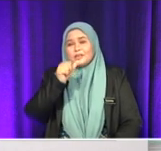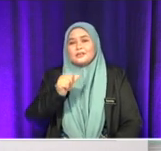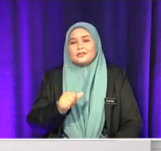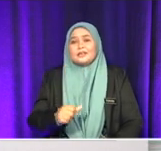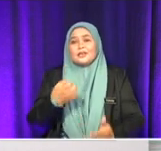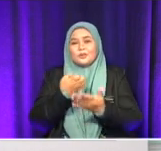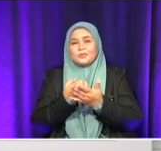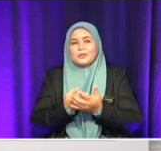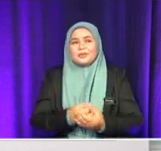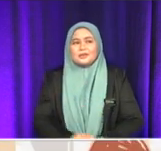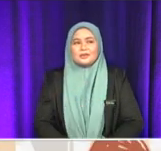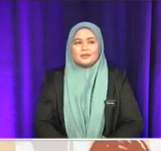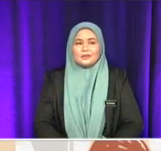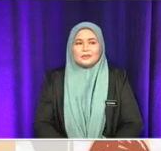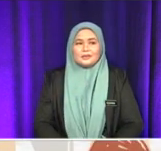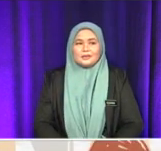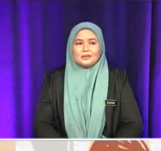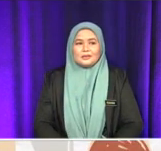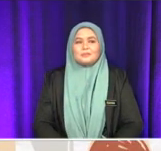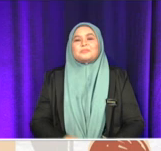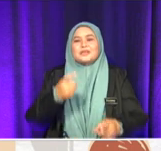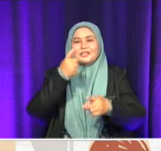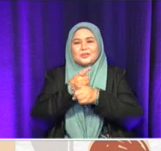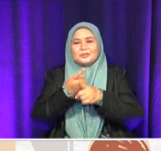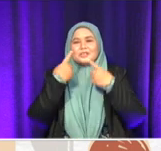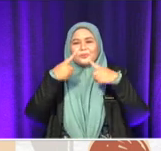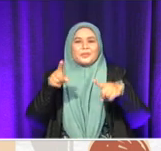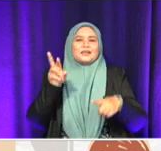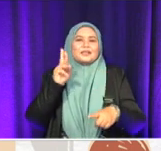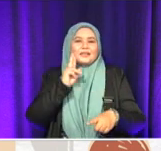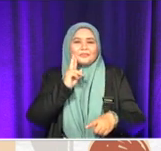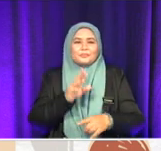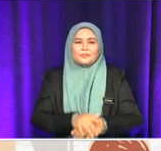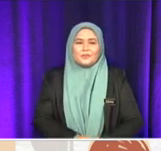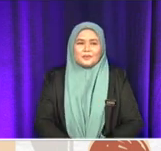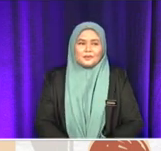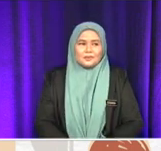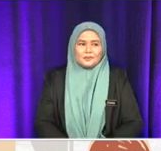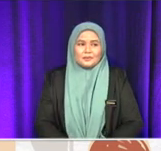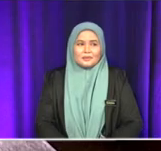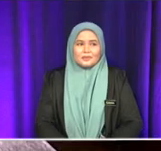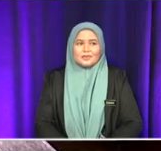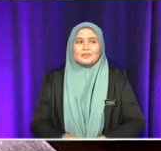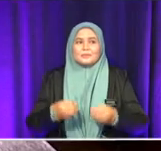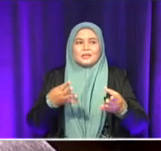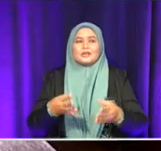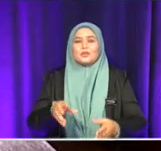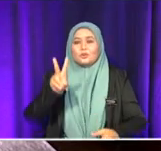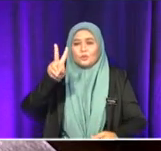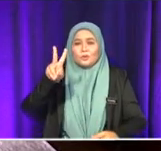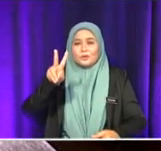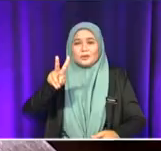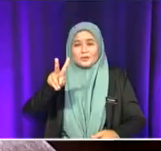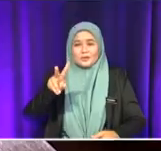tidak Oke betul oke bagus nih kita berikan dua pelekat